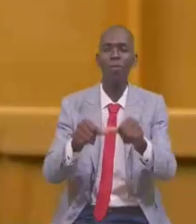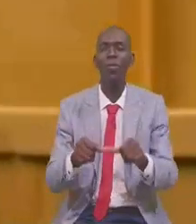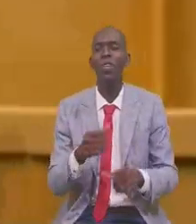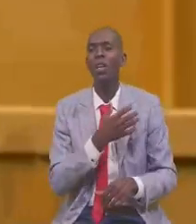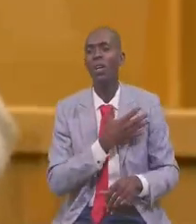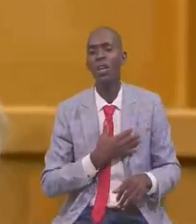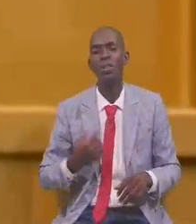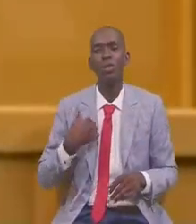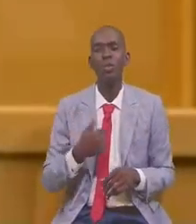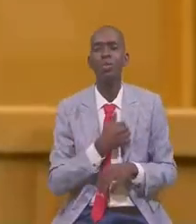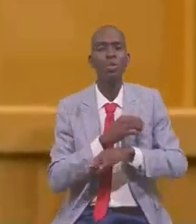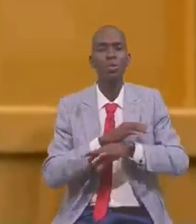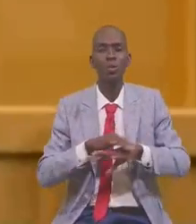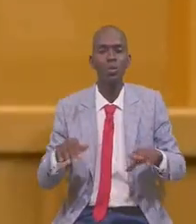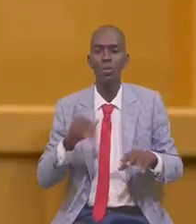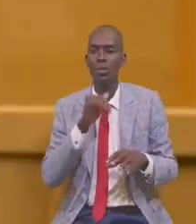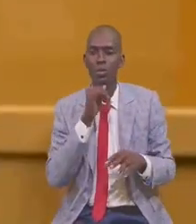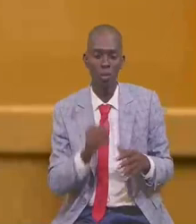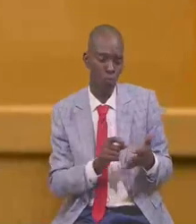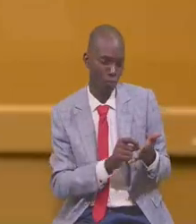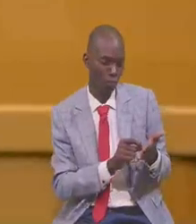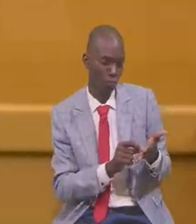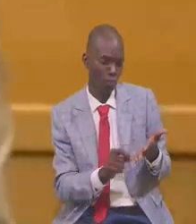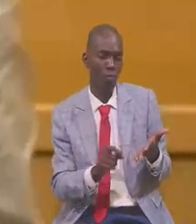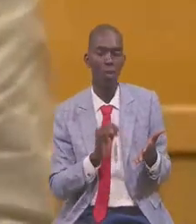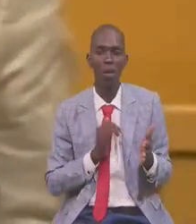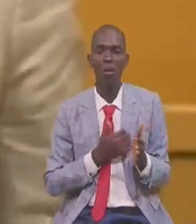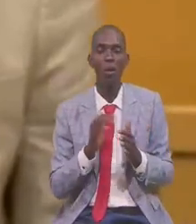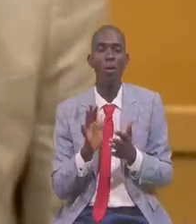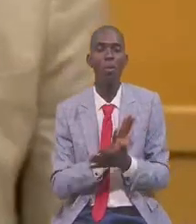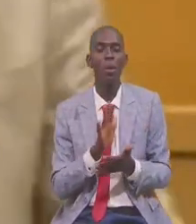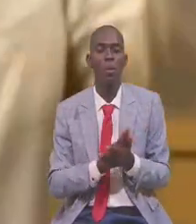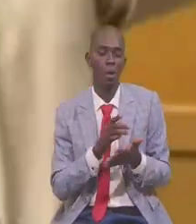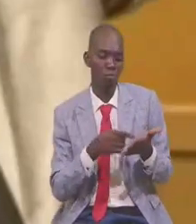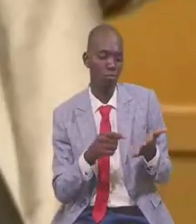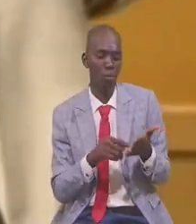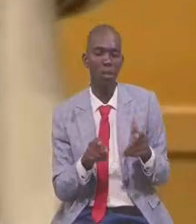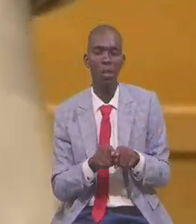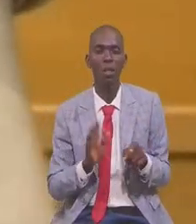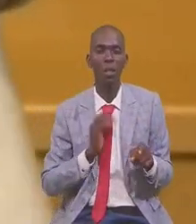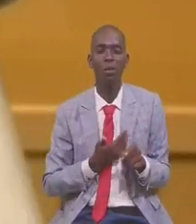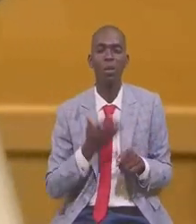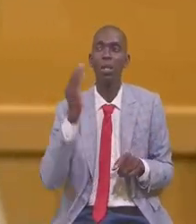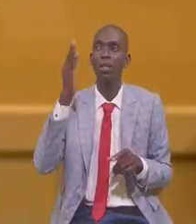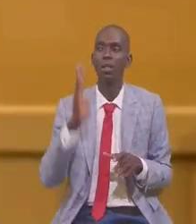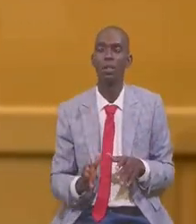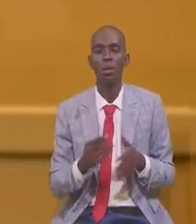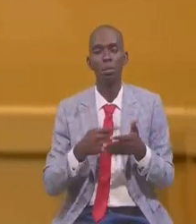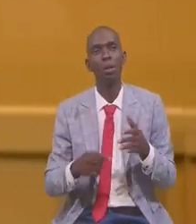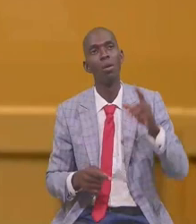nous ne corrigeons pas nos feuilles comme nos professeurs corrigeaient nos feuilles. 1, 2,